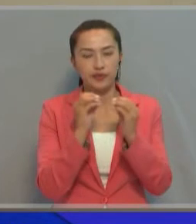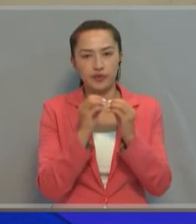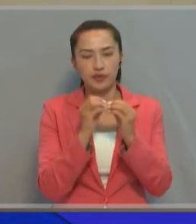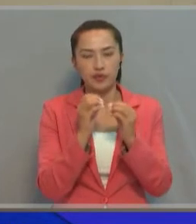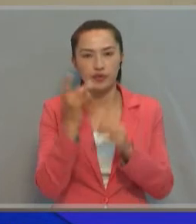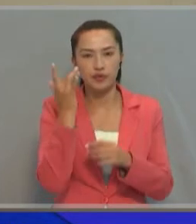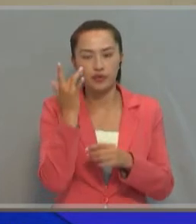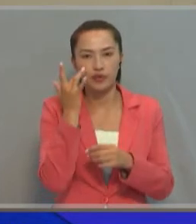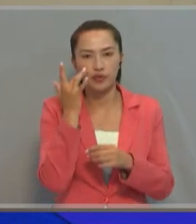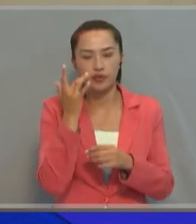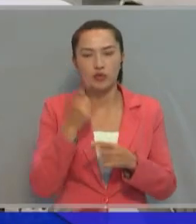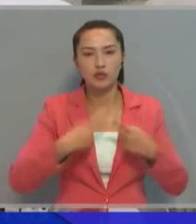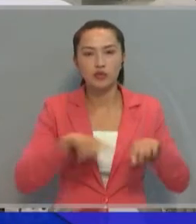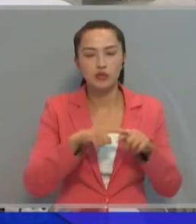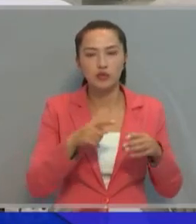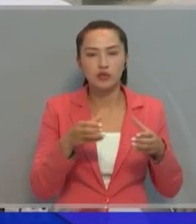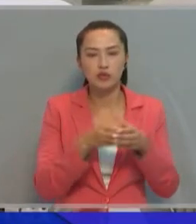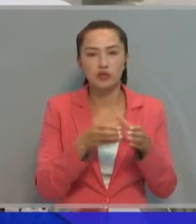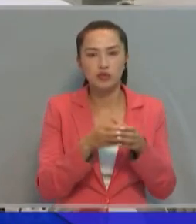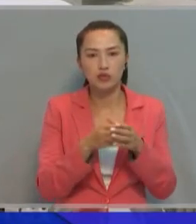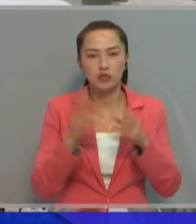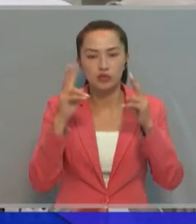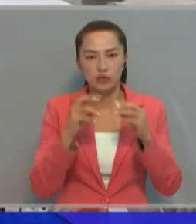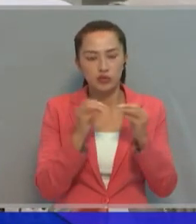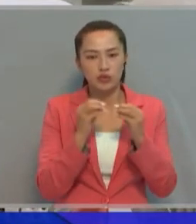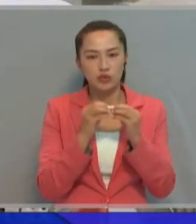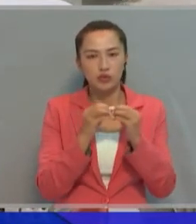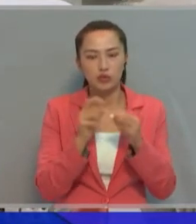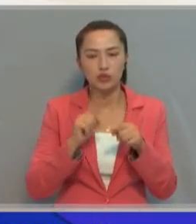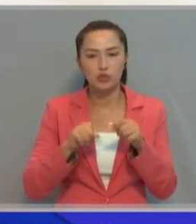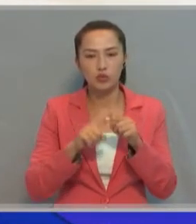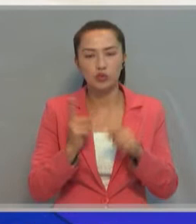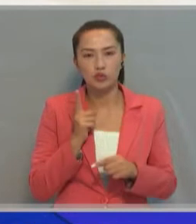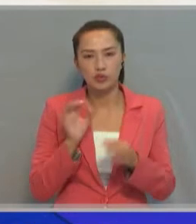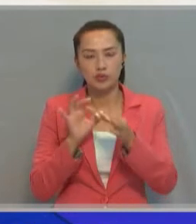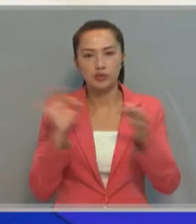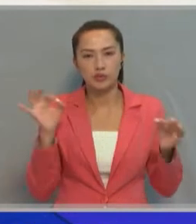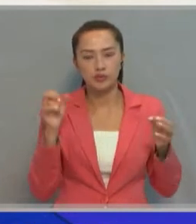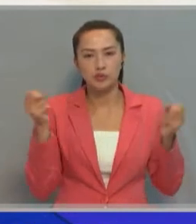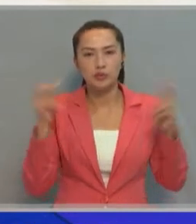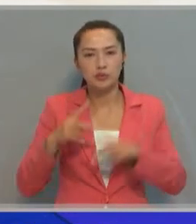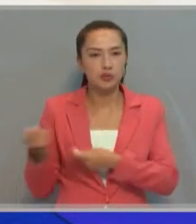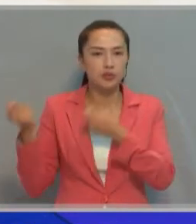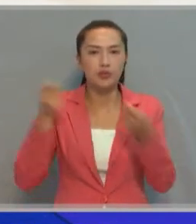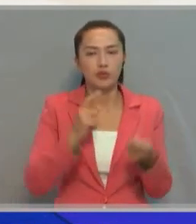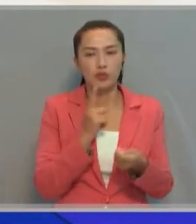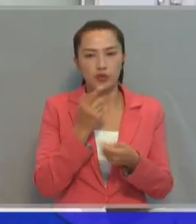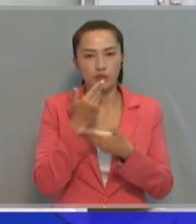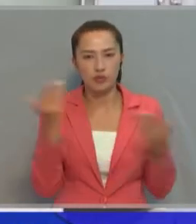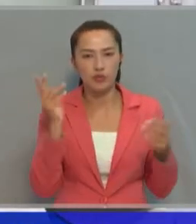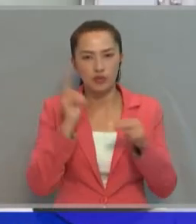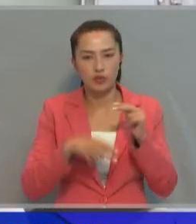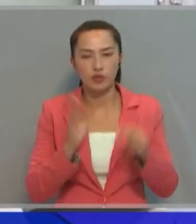жүргізіп жатқан мердігер мекеме ақау анықталып, кері қайтарылған кабель сымдарын күтіп отырмыз дейді. Өздеріңіз көріп тұрғандай,